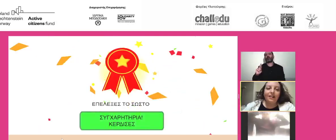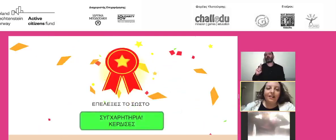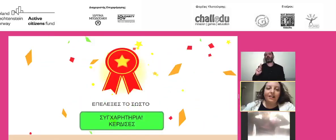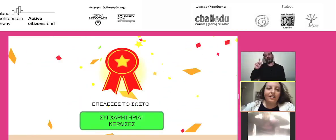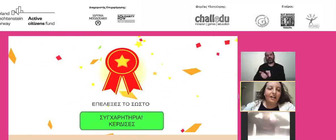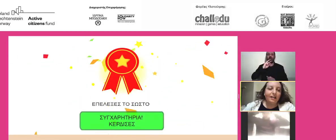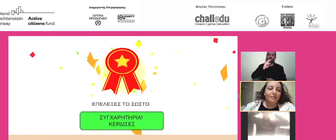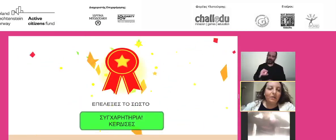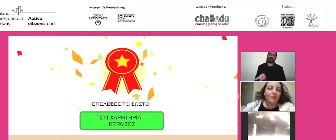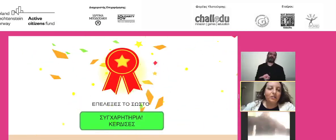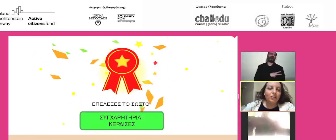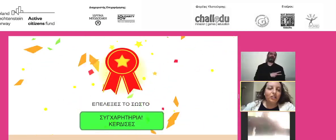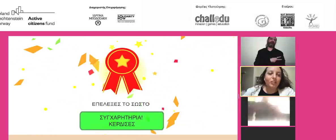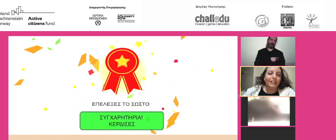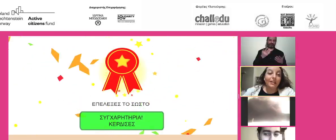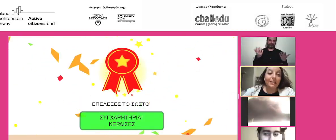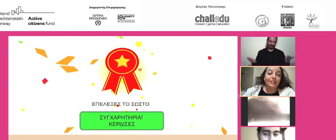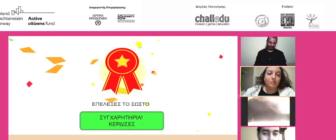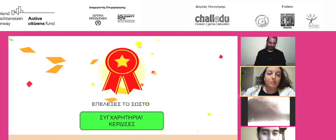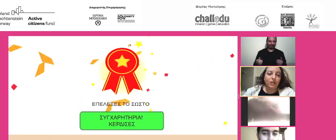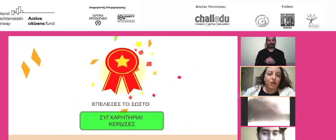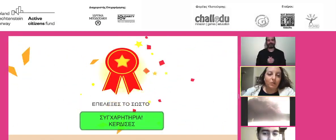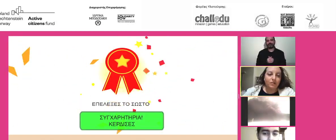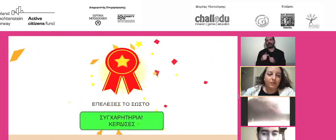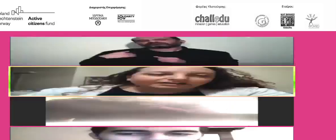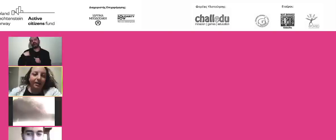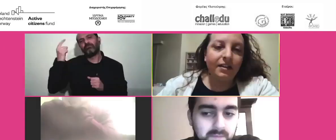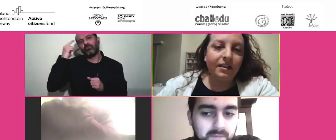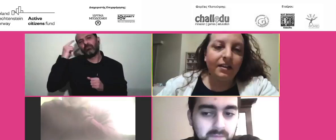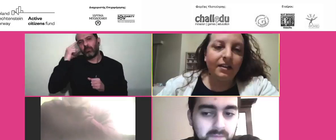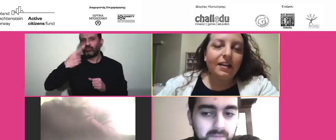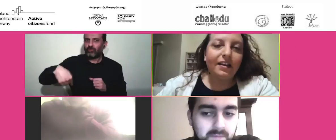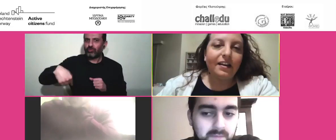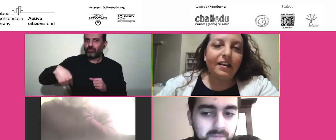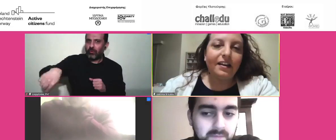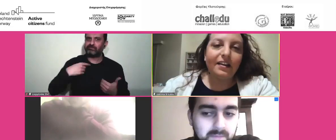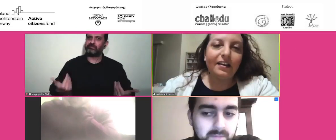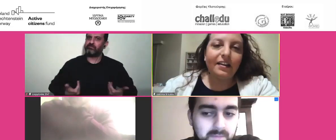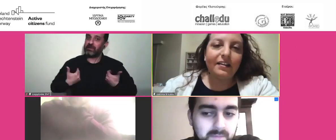Ωραία. Λοιπόν, νομίζω ότι παίξαμε πολύ όμορφα.